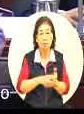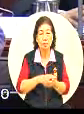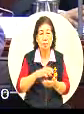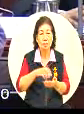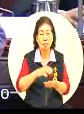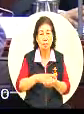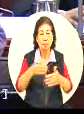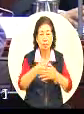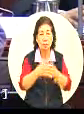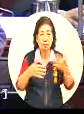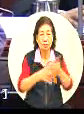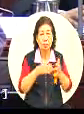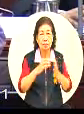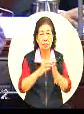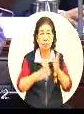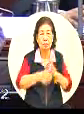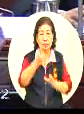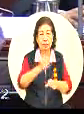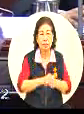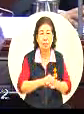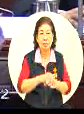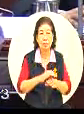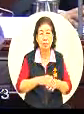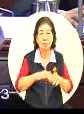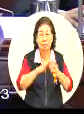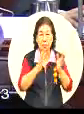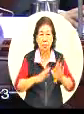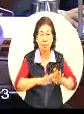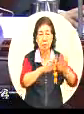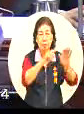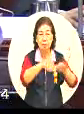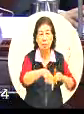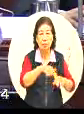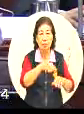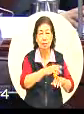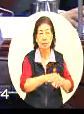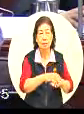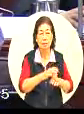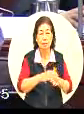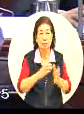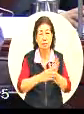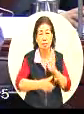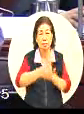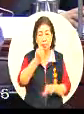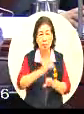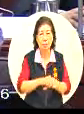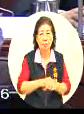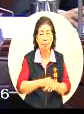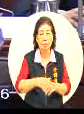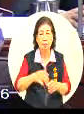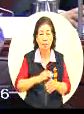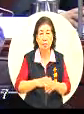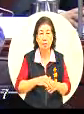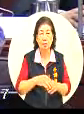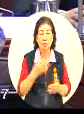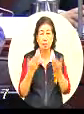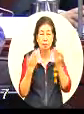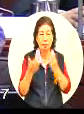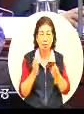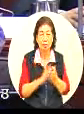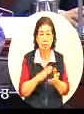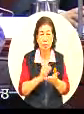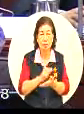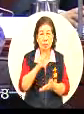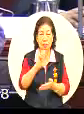当局长啊，都市发展局李局长，拢有真明确甲李议员、甲党议员报告，就是